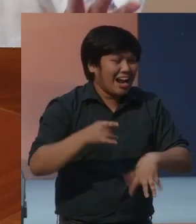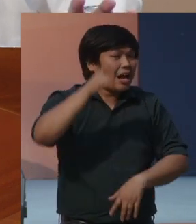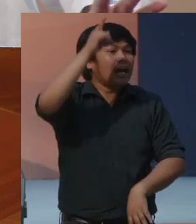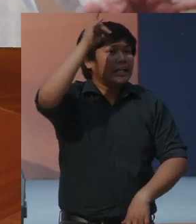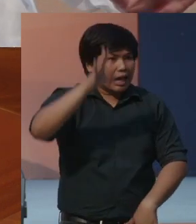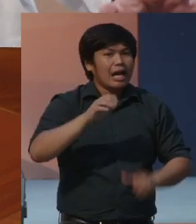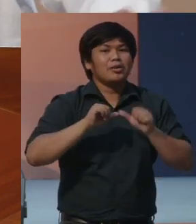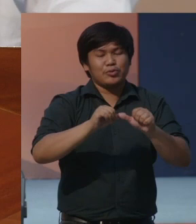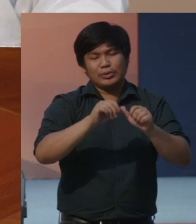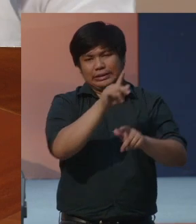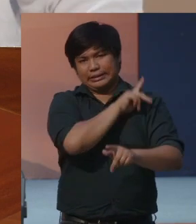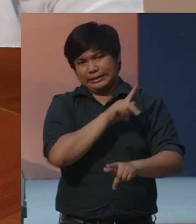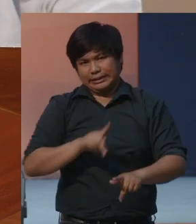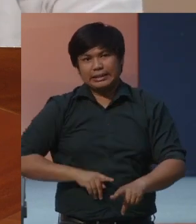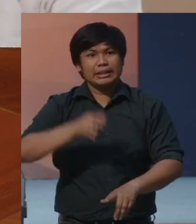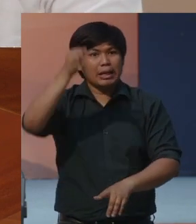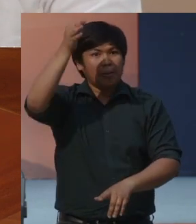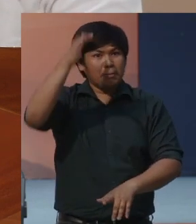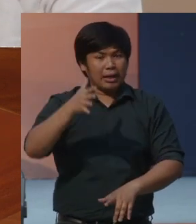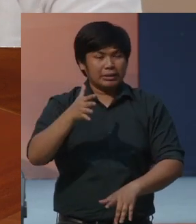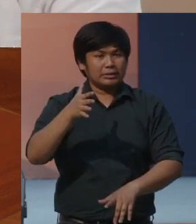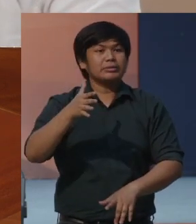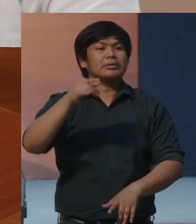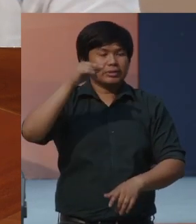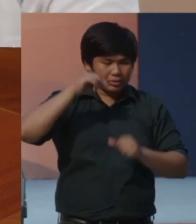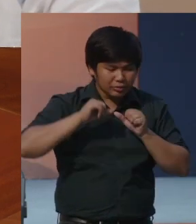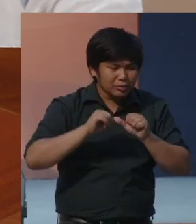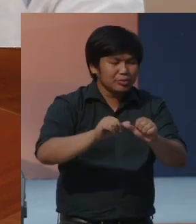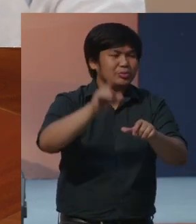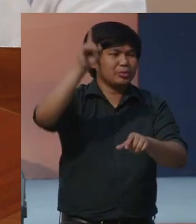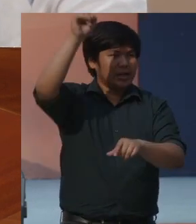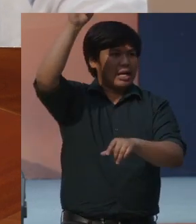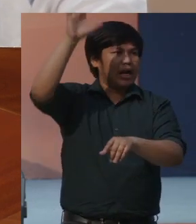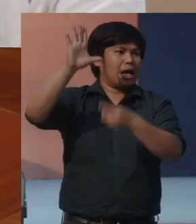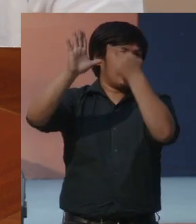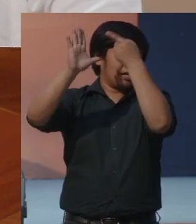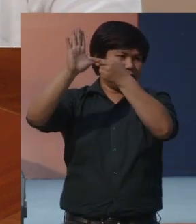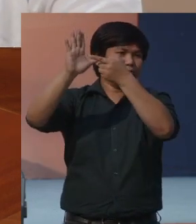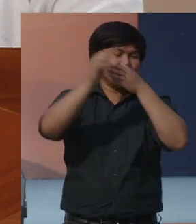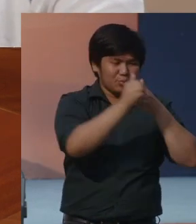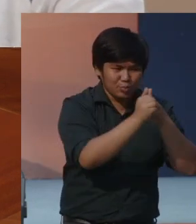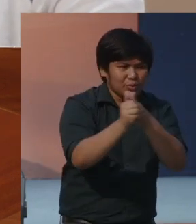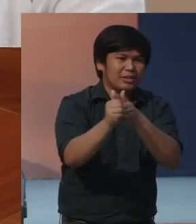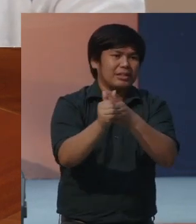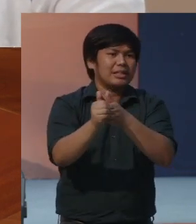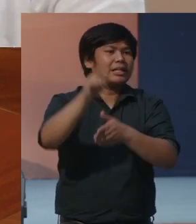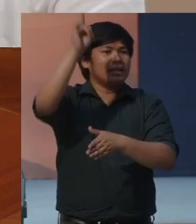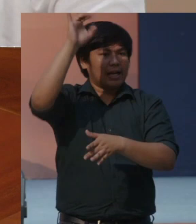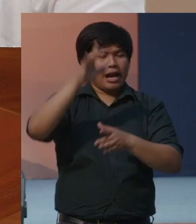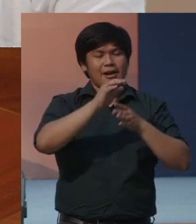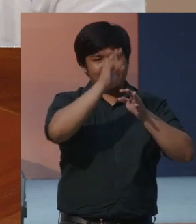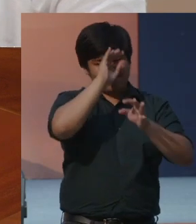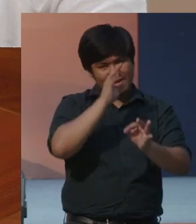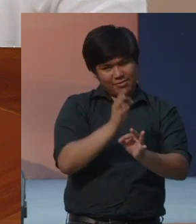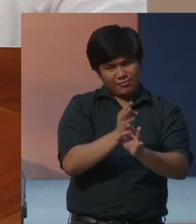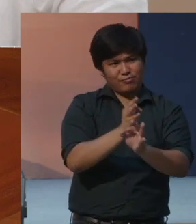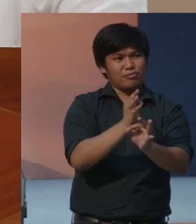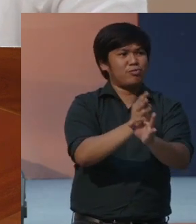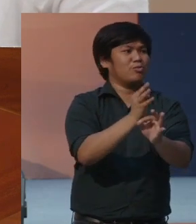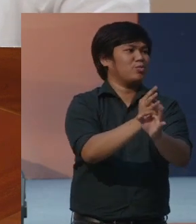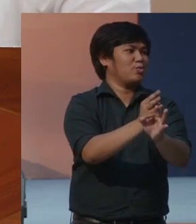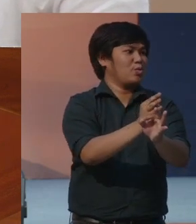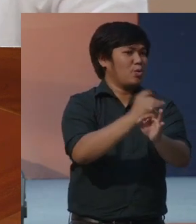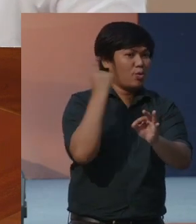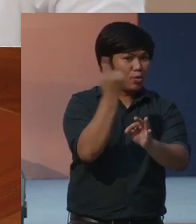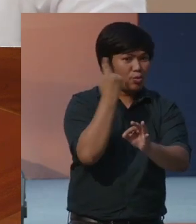ang hari at ang pastor ng church na ito. At siya ang nangunguna sa atin. At siya ang tapat. Sa pamagitan lamang